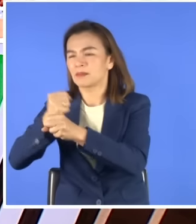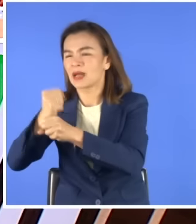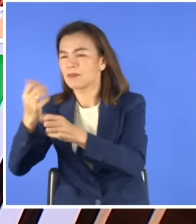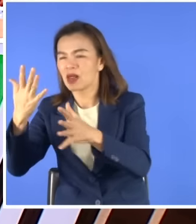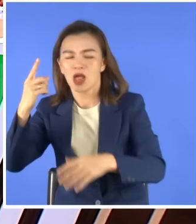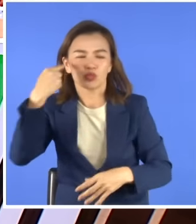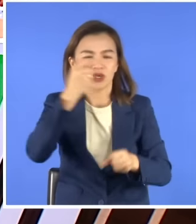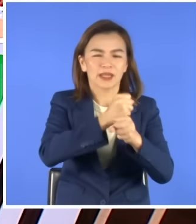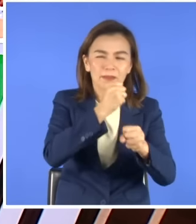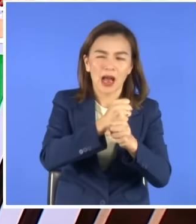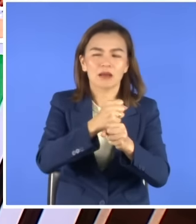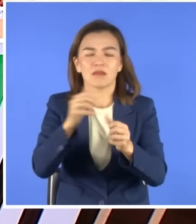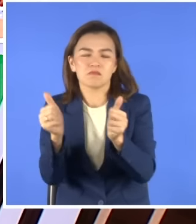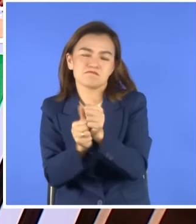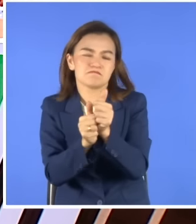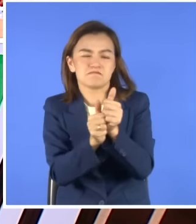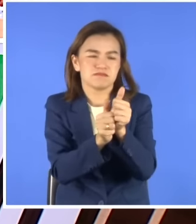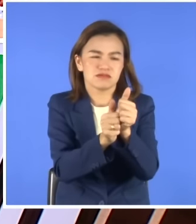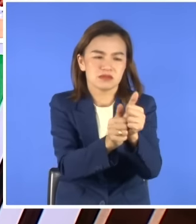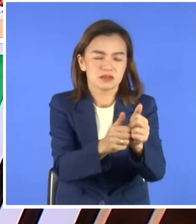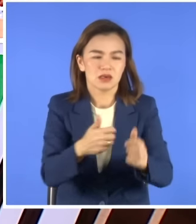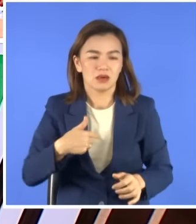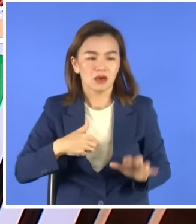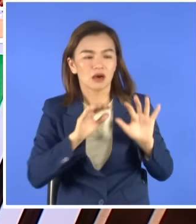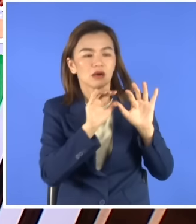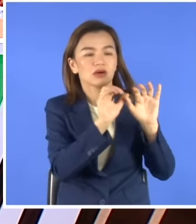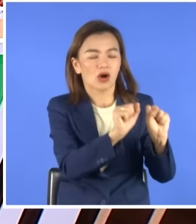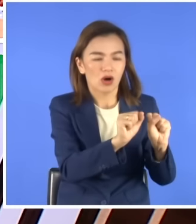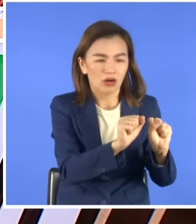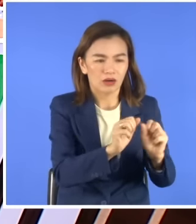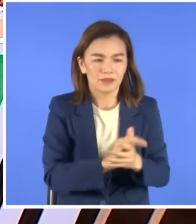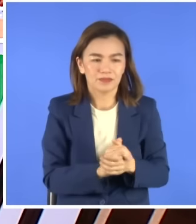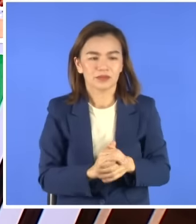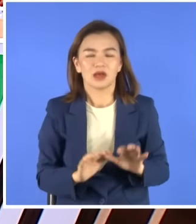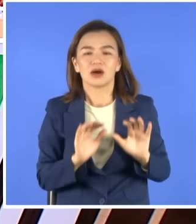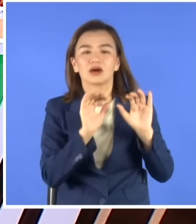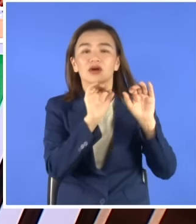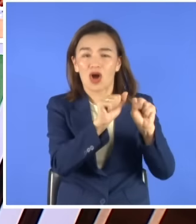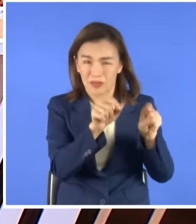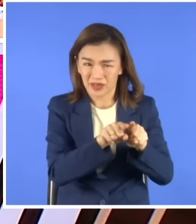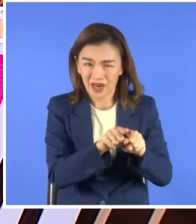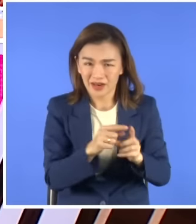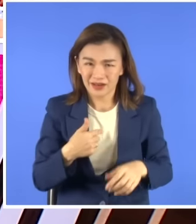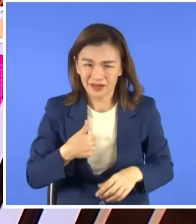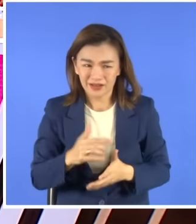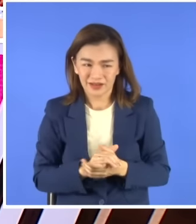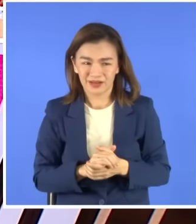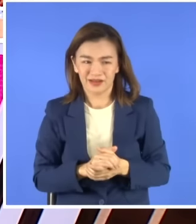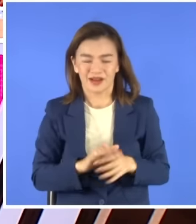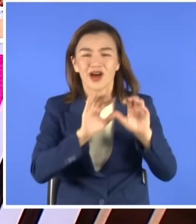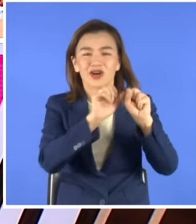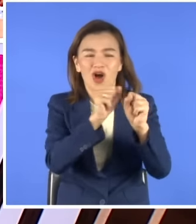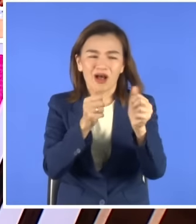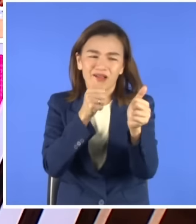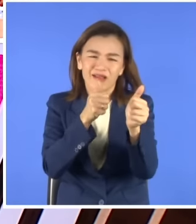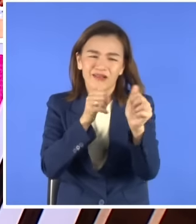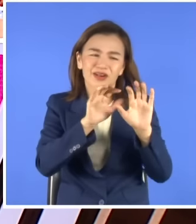เมียแบบนั้นทุกวันนี้พี่ก็เกาะเเหมือนกันเกาะทำไมอ่ะเกาะยังไงอ่ะก็เกาะเเกาะตรงไหนเกาะหลัง